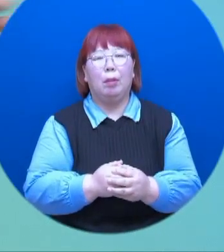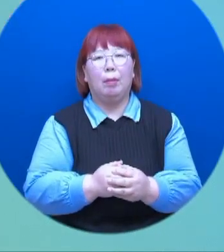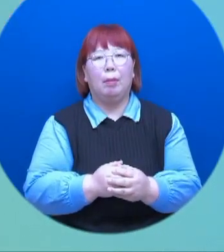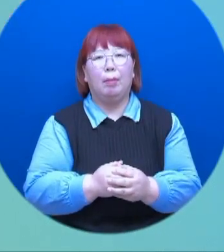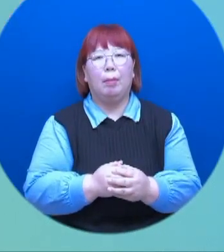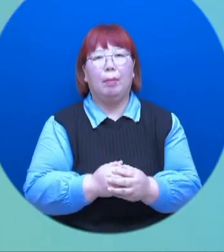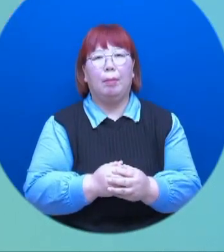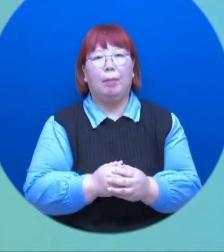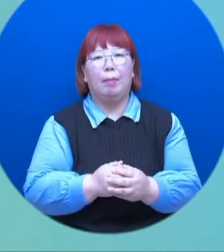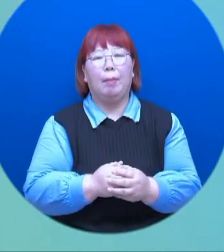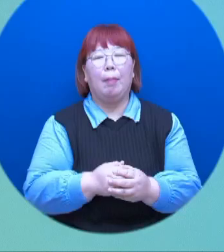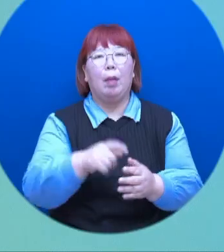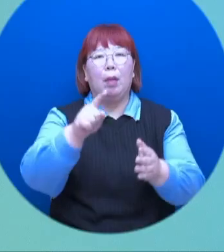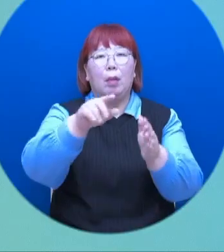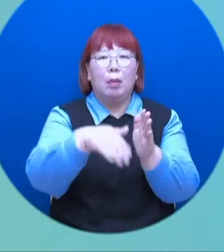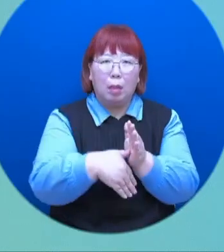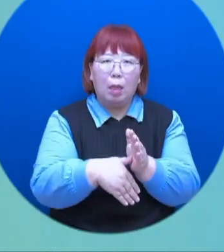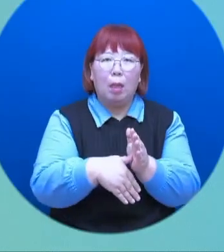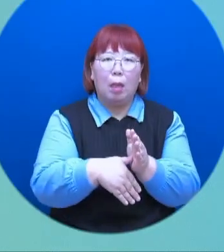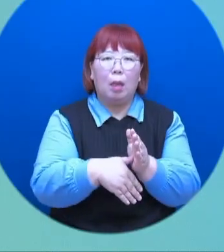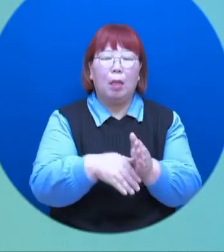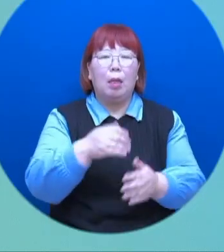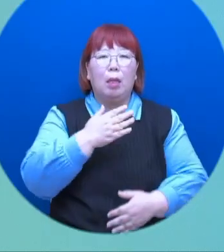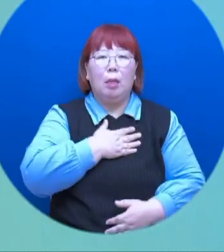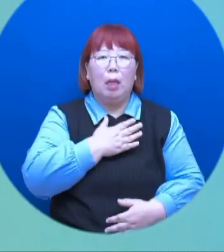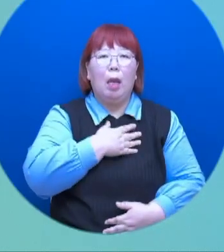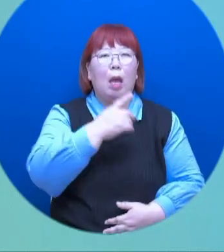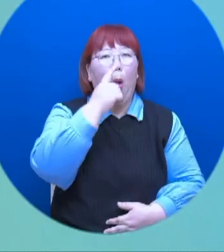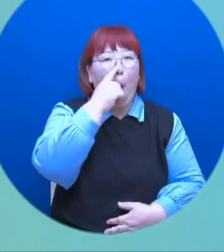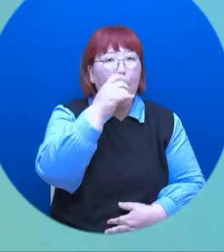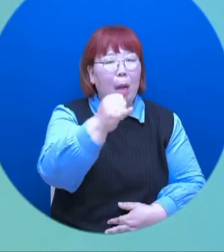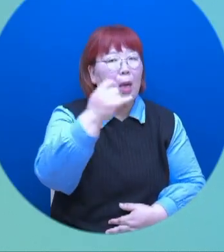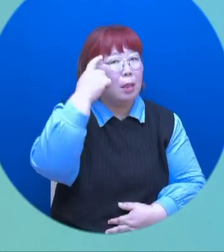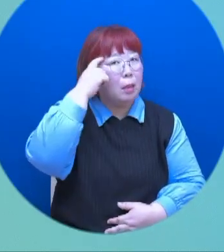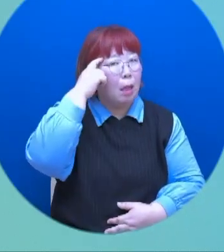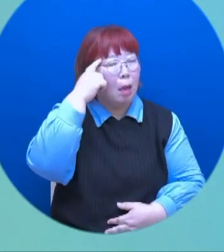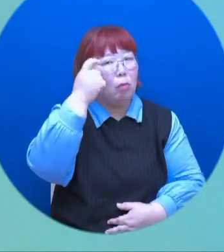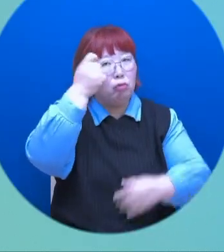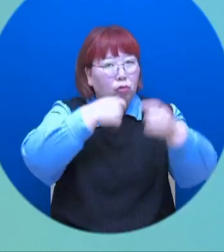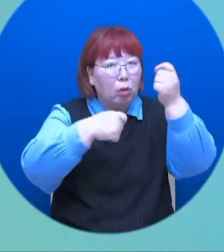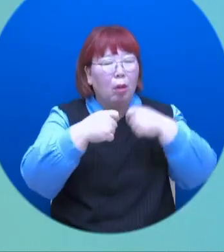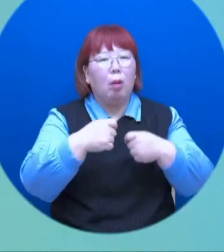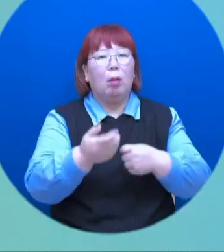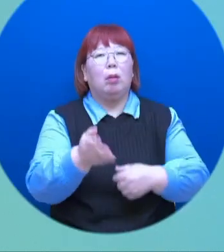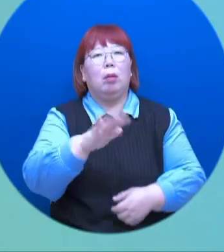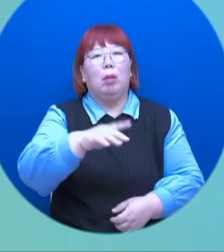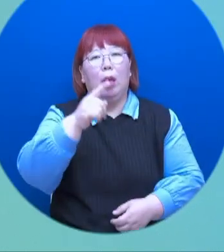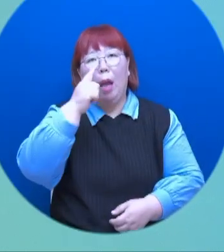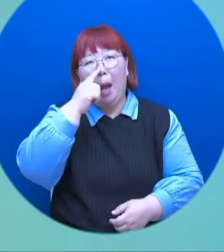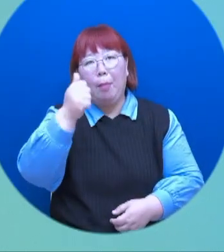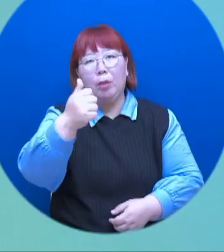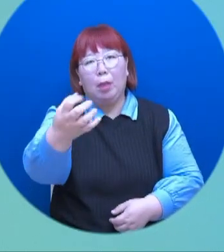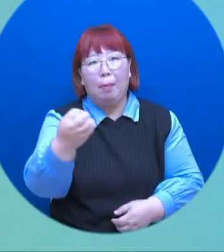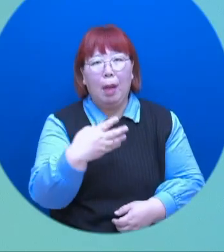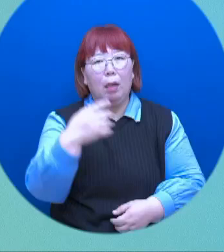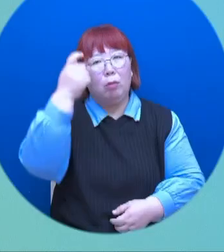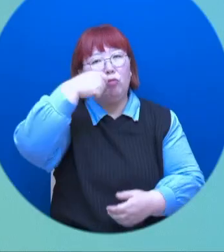그때 여전히 자기 엄마인 줄 알고 통곡하고 울어요. 근데 그 아버지 하는 말, 울지